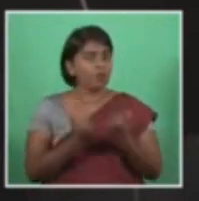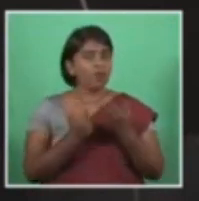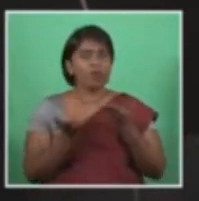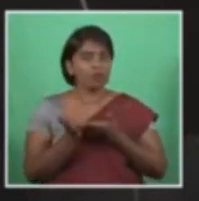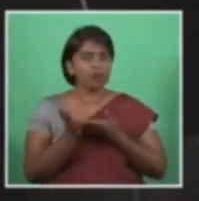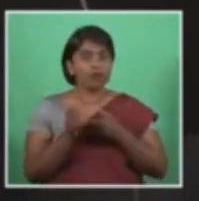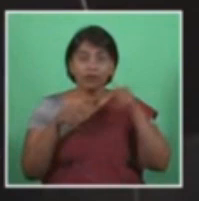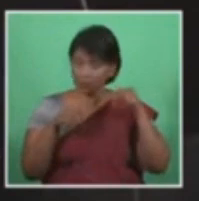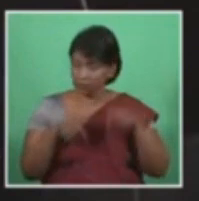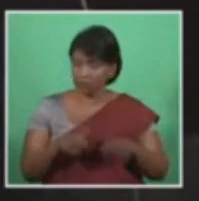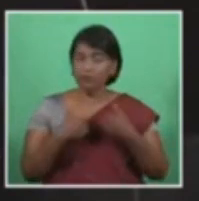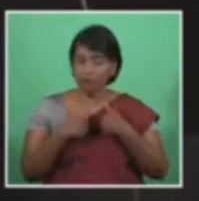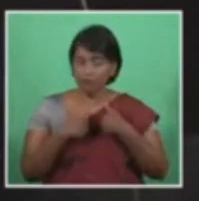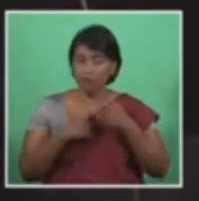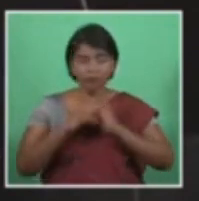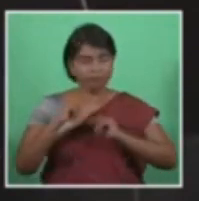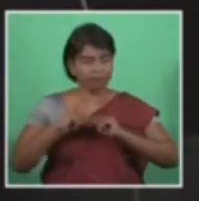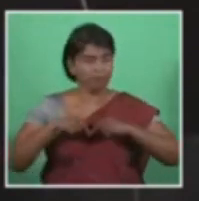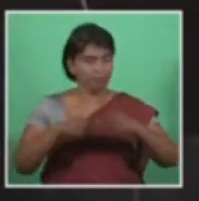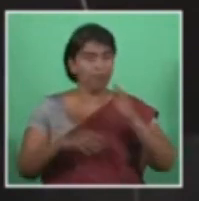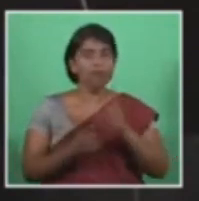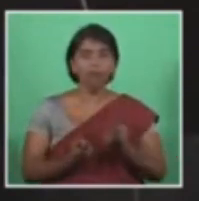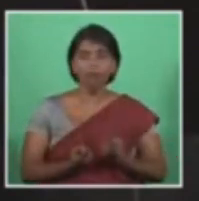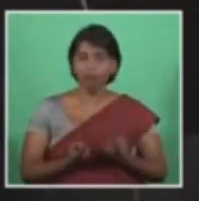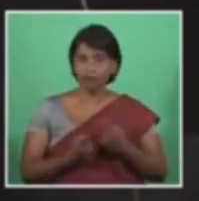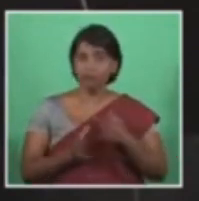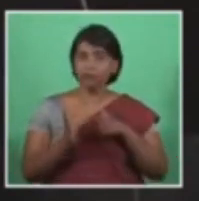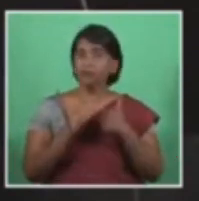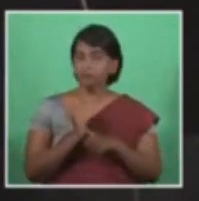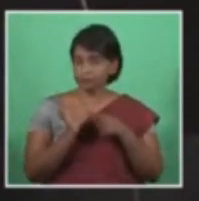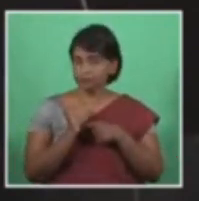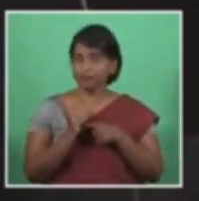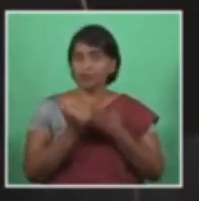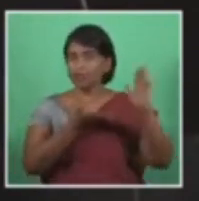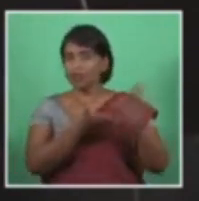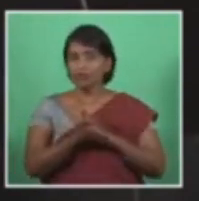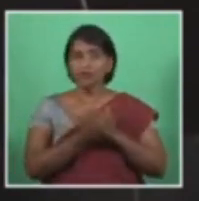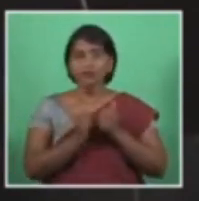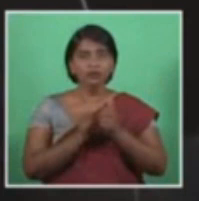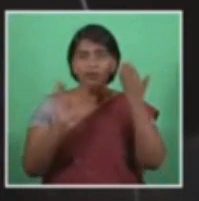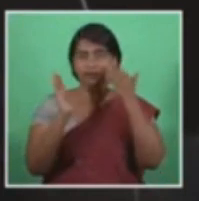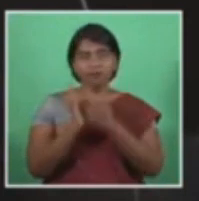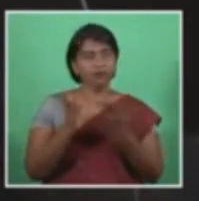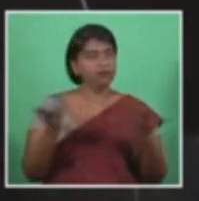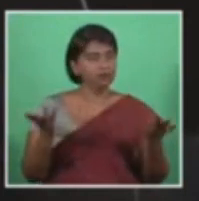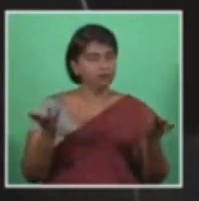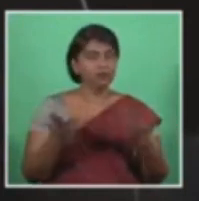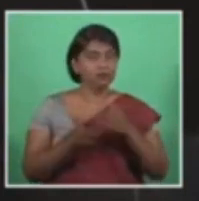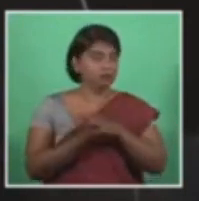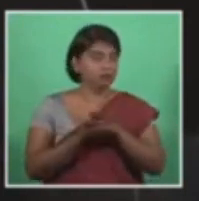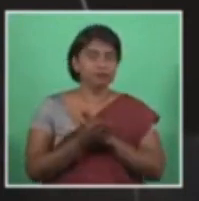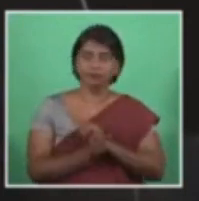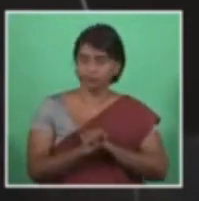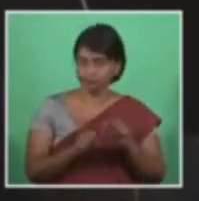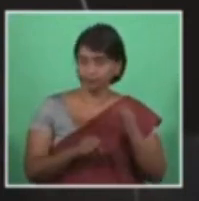කොතනදින්ද මොකද දැනටත් තියෙන ක්‍රියාවලිය තියෙන අඩුපාඩු මේ පනත තුලින් කොහෙන්ද Address වෙන්නේ ඒක පැහැදිලි